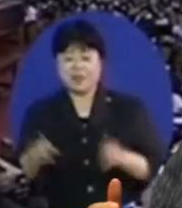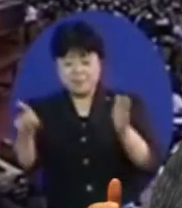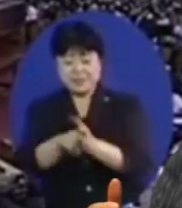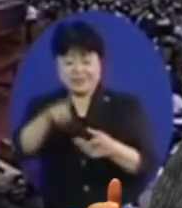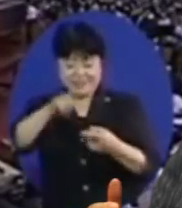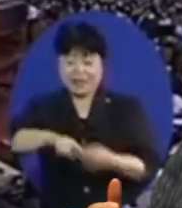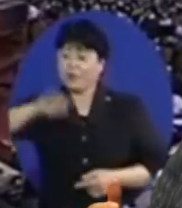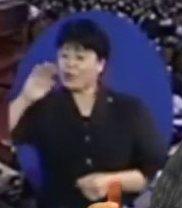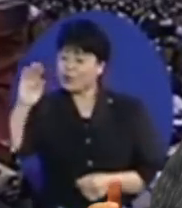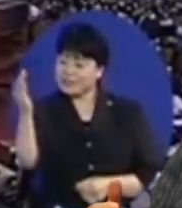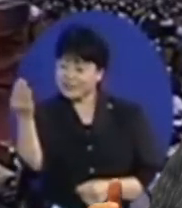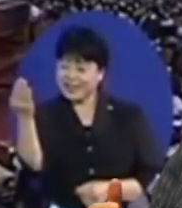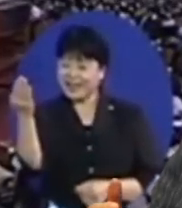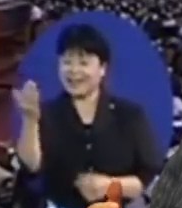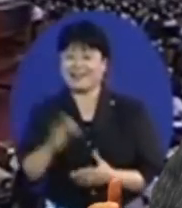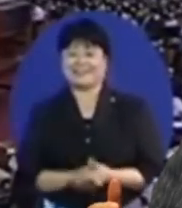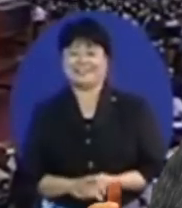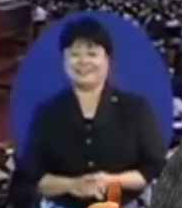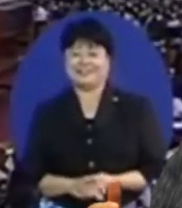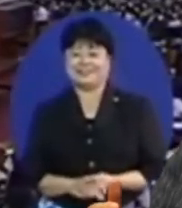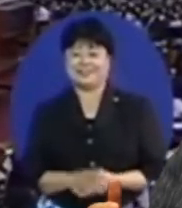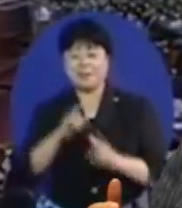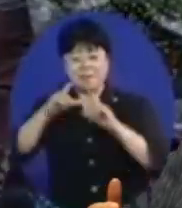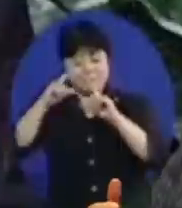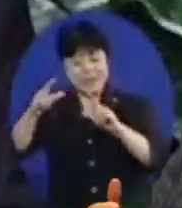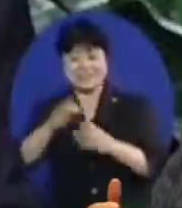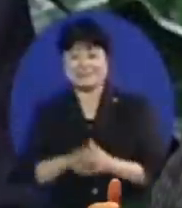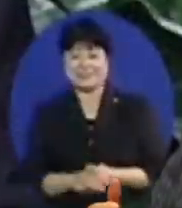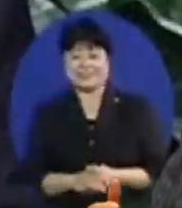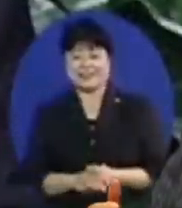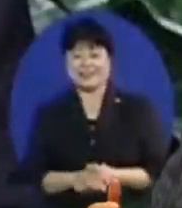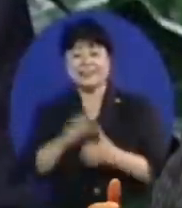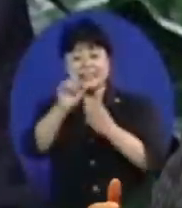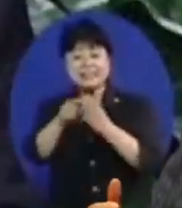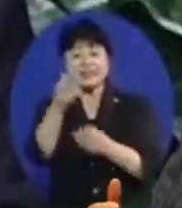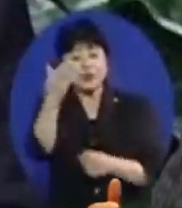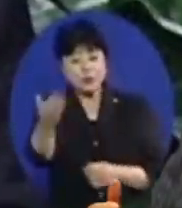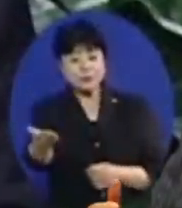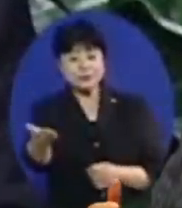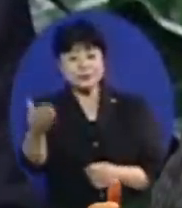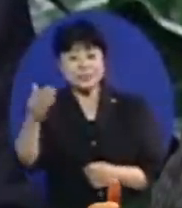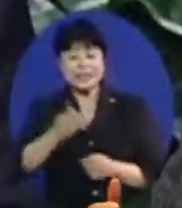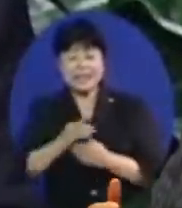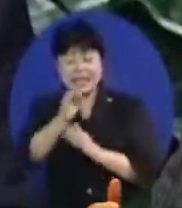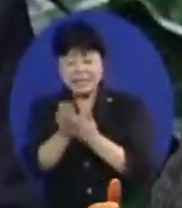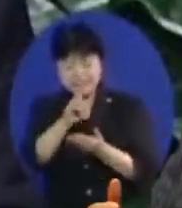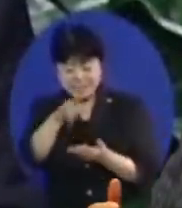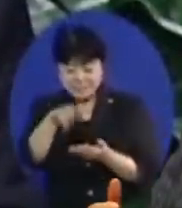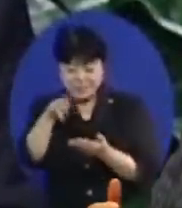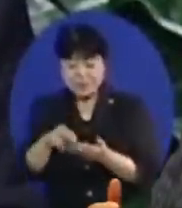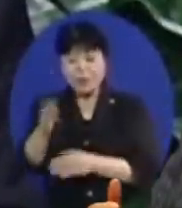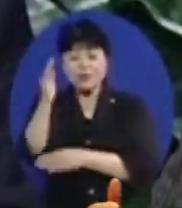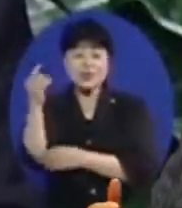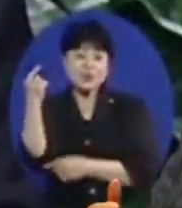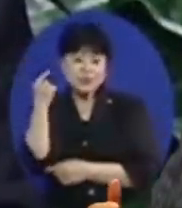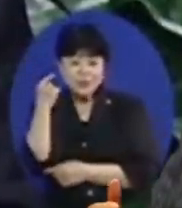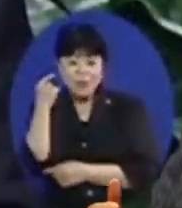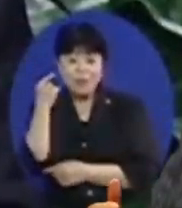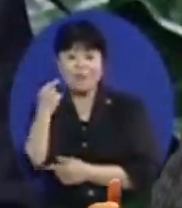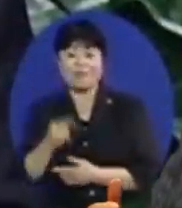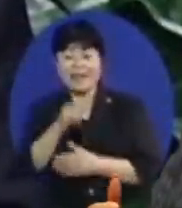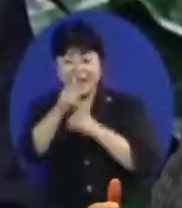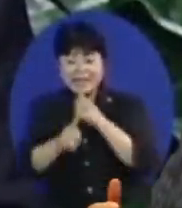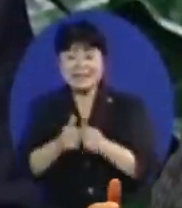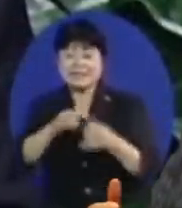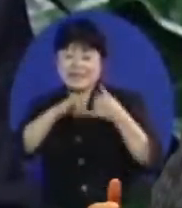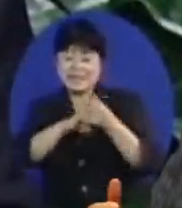믿은 대로 될지어다 그렇게 말하는 것입니다. 오늘 이 시간에 여러분 성경 말씀을 읽고 설교를 듣고